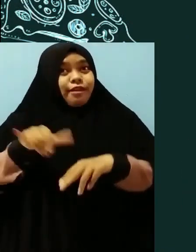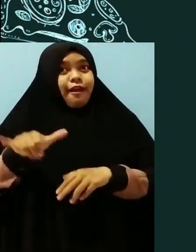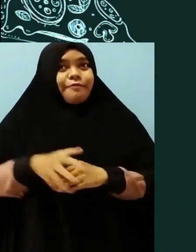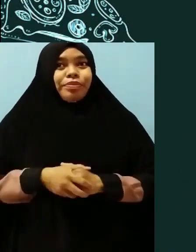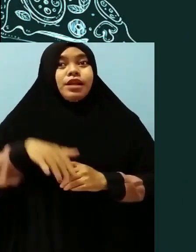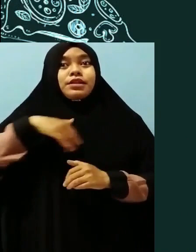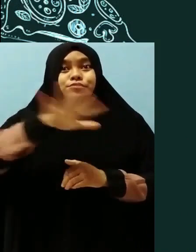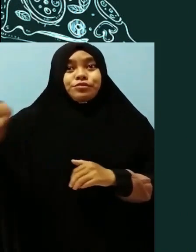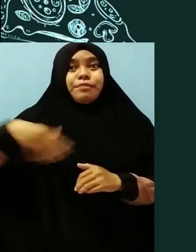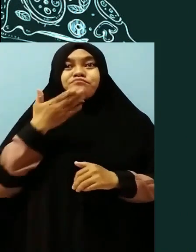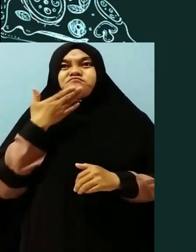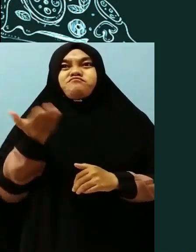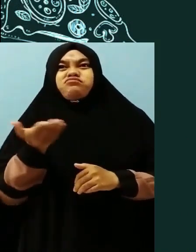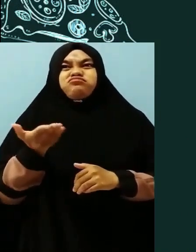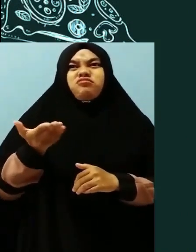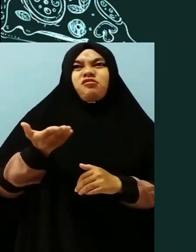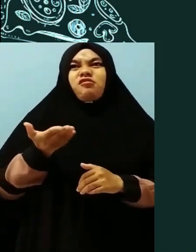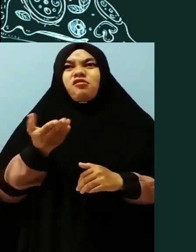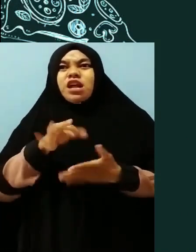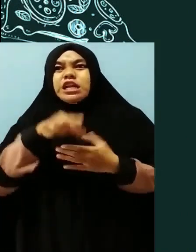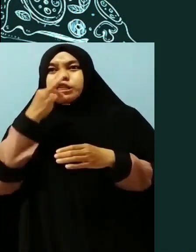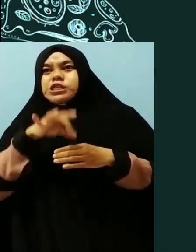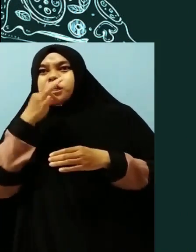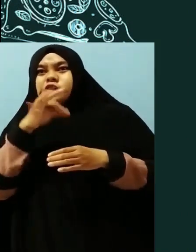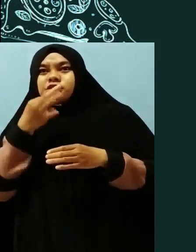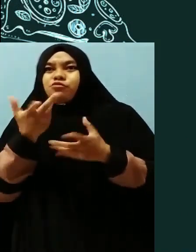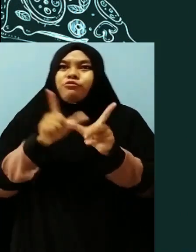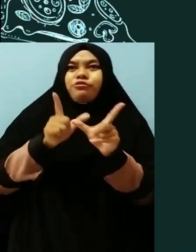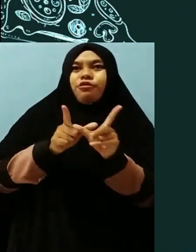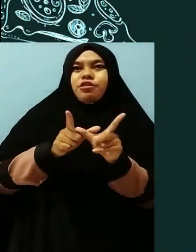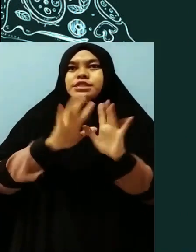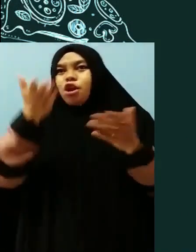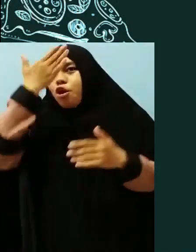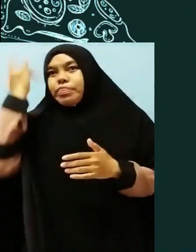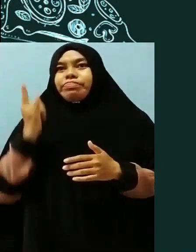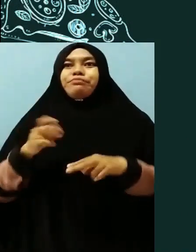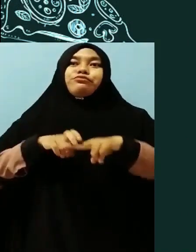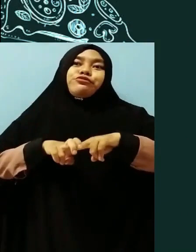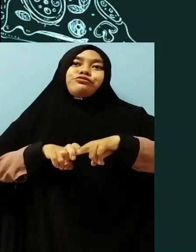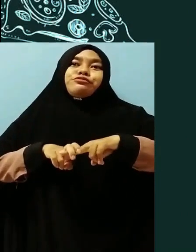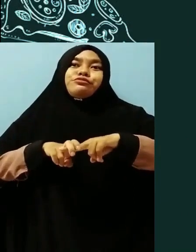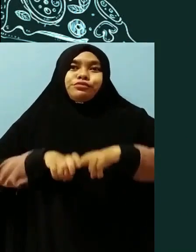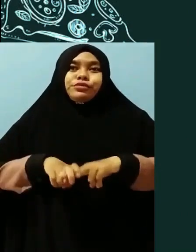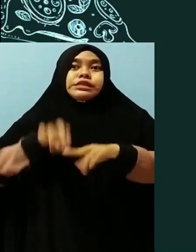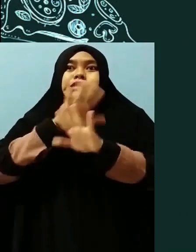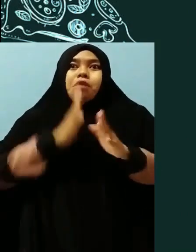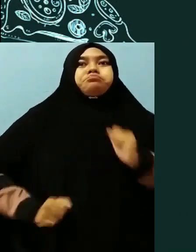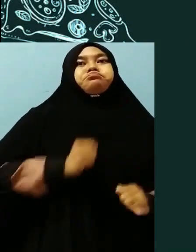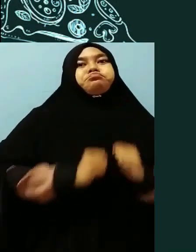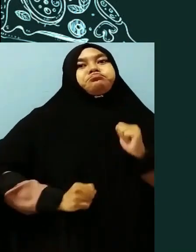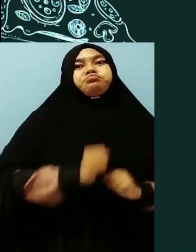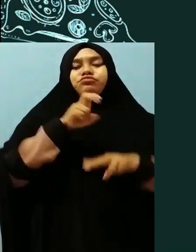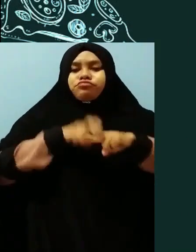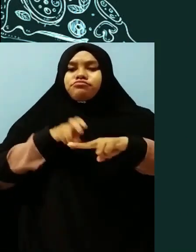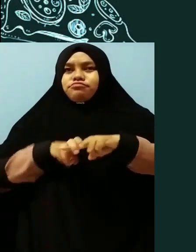Hei kalian, biasanya kalau jajan di kantin, jangan lupa tetap makan duduk.